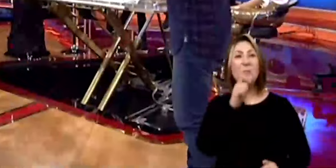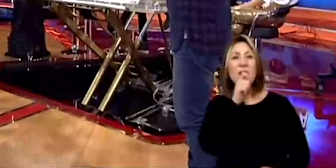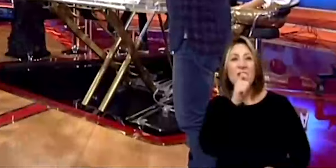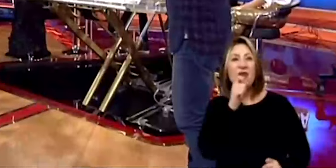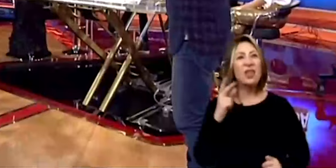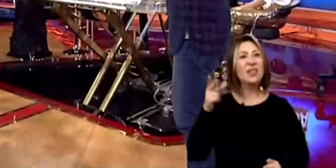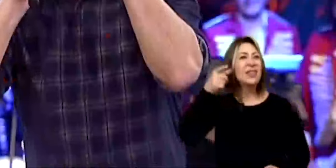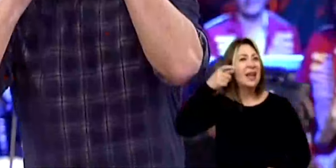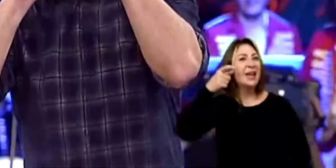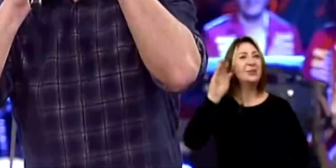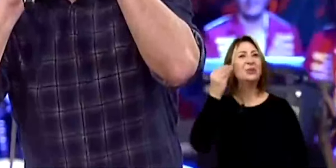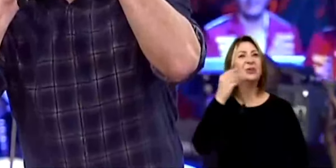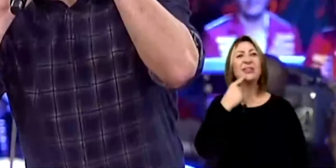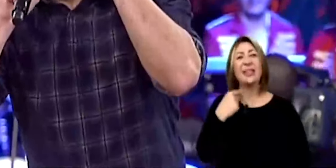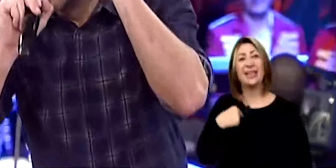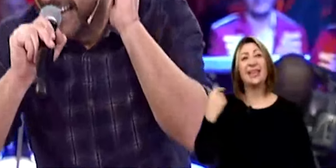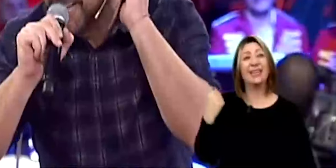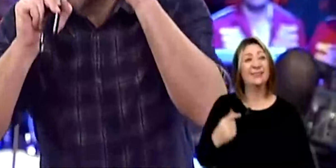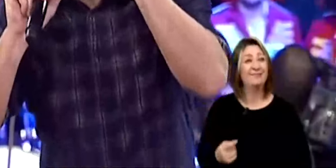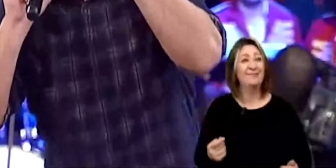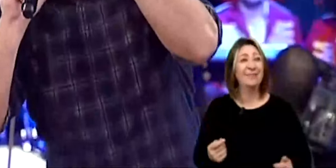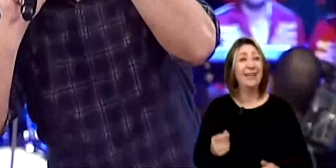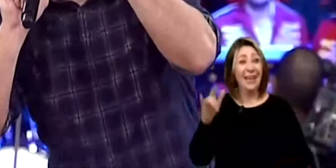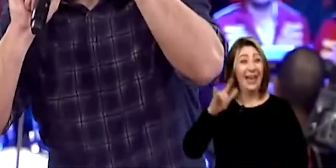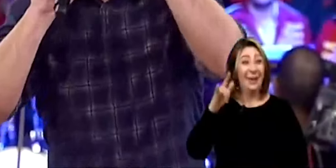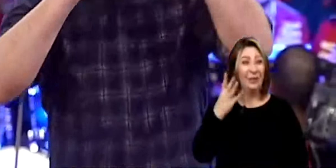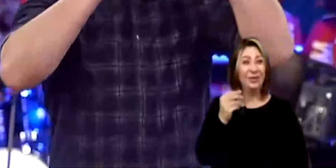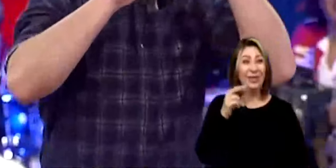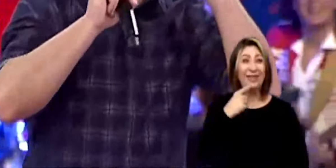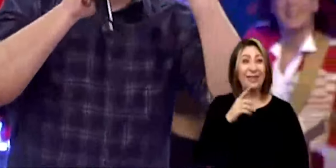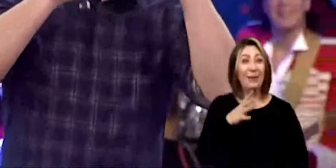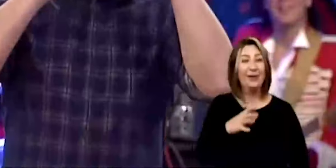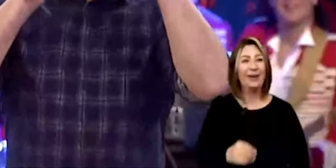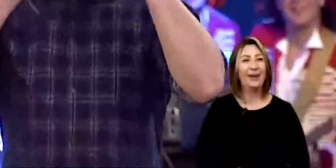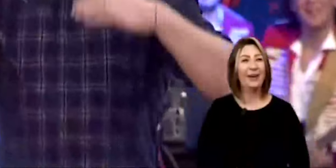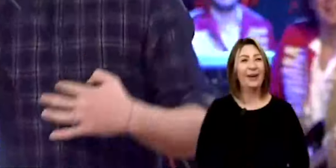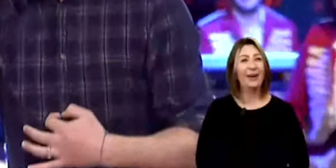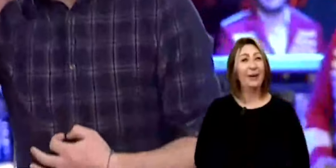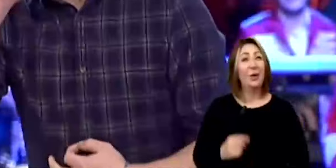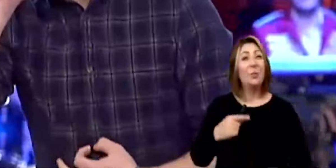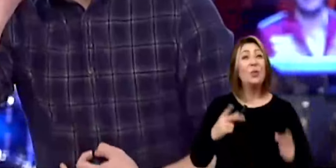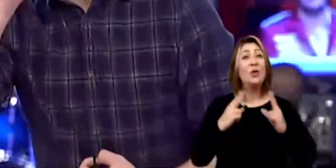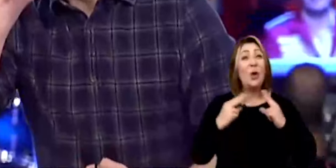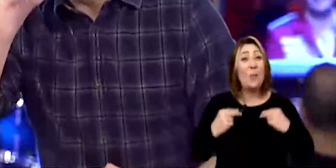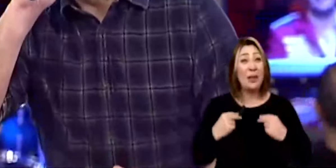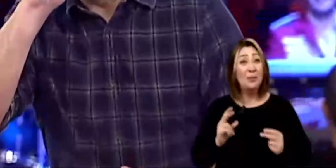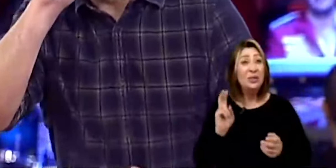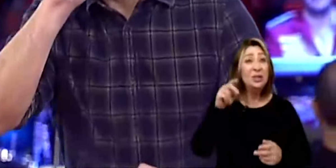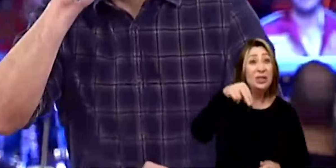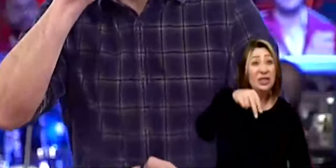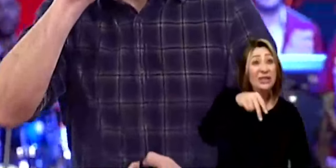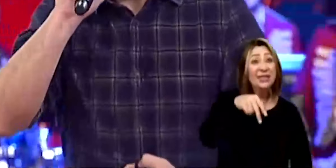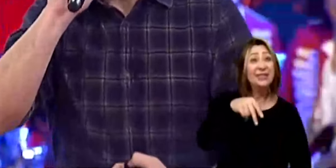Mikrofonu takan çocuk dedi ki rap olacak biraz burası galiba. Bu gömlekle mi çıkacaksın